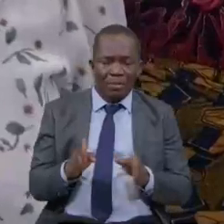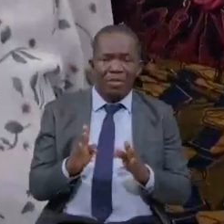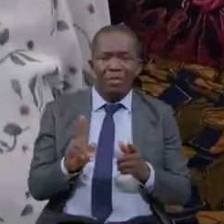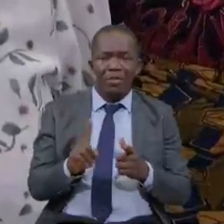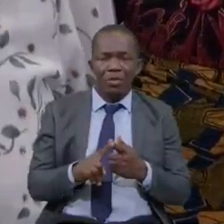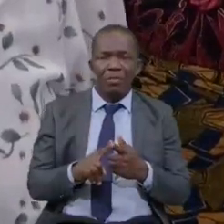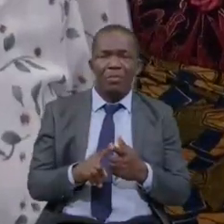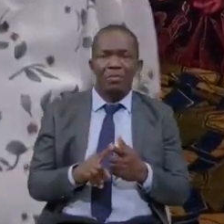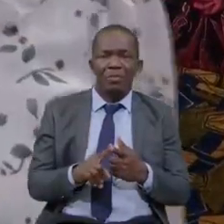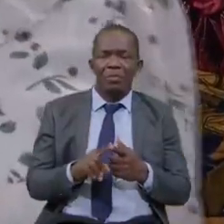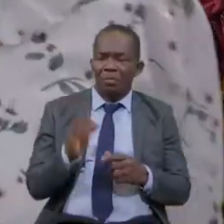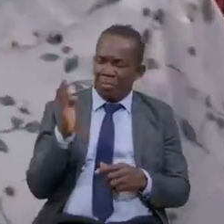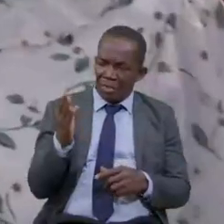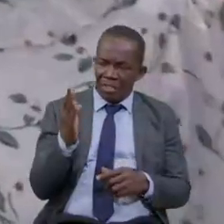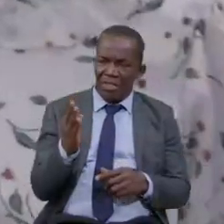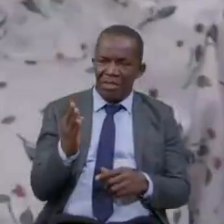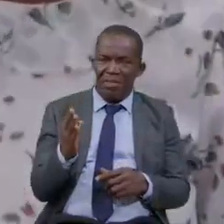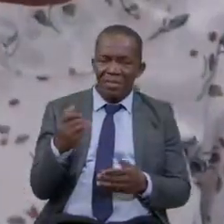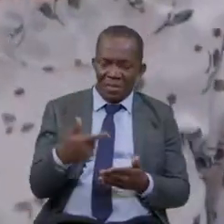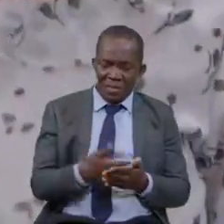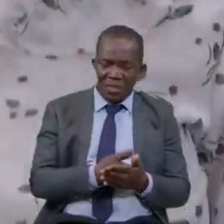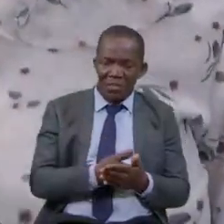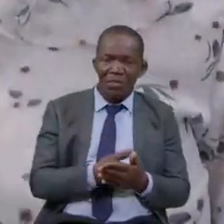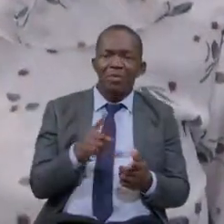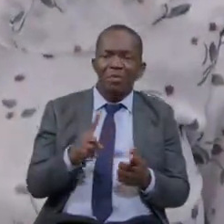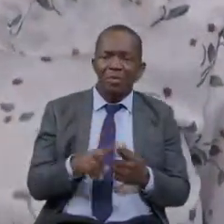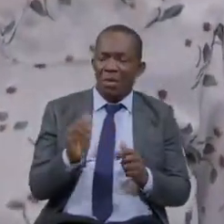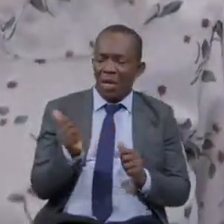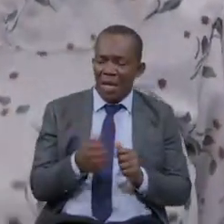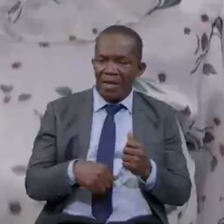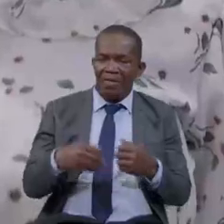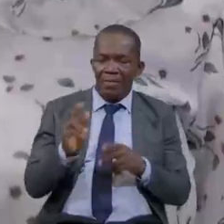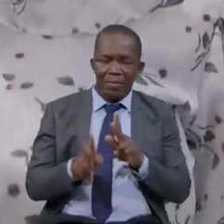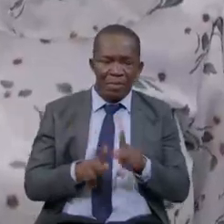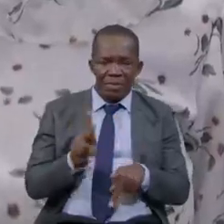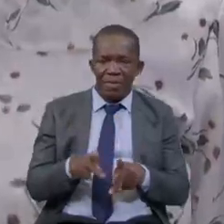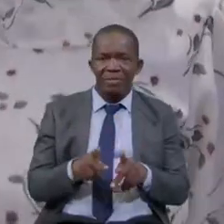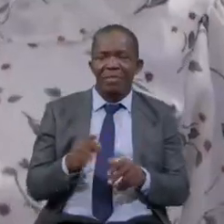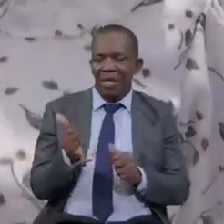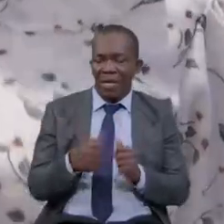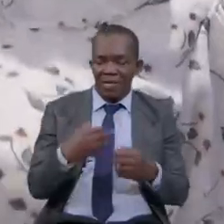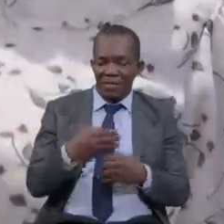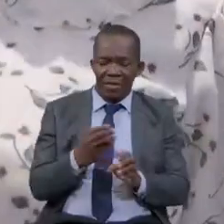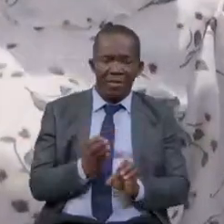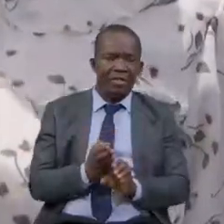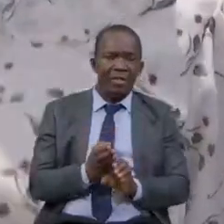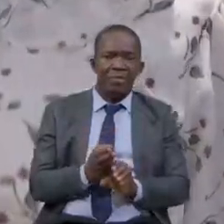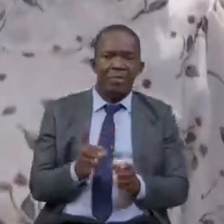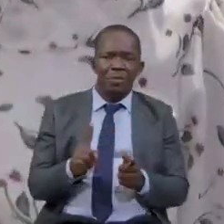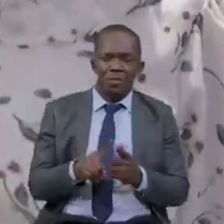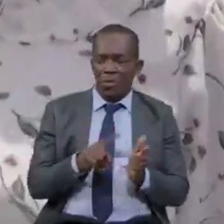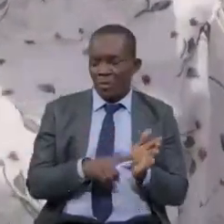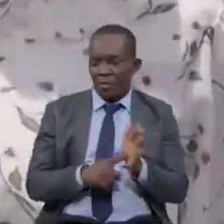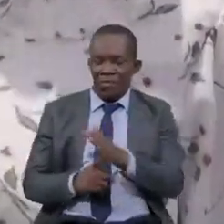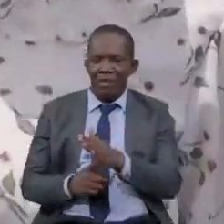de prêcher l'évangile à toute la création, de faire chaque jour, à tout